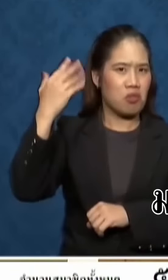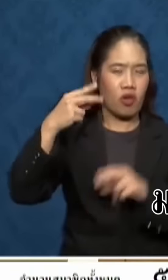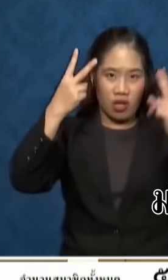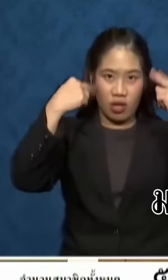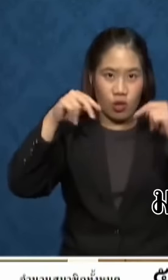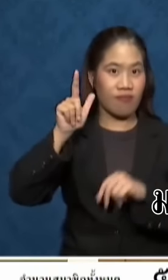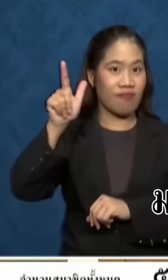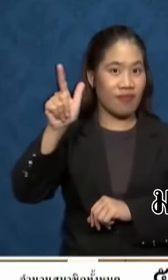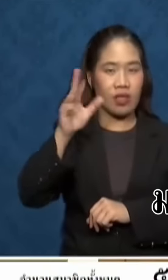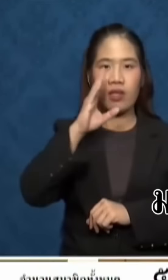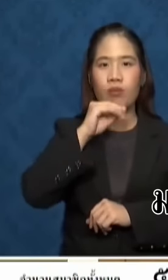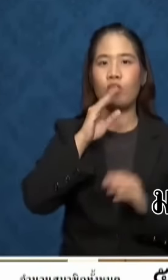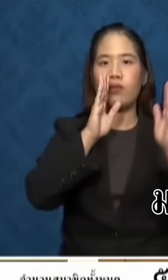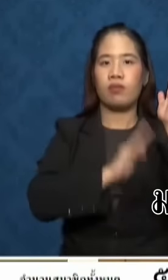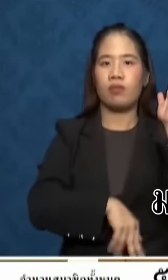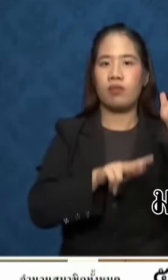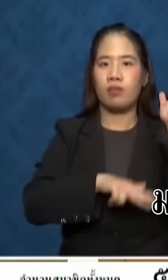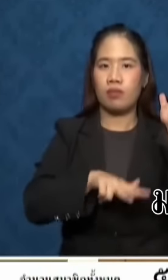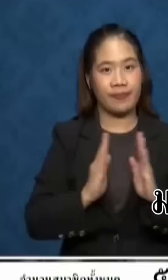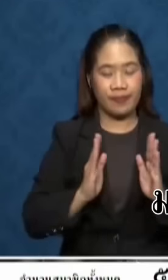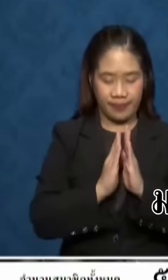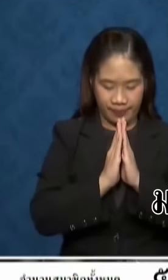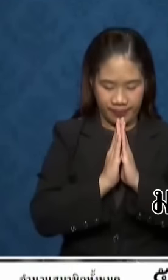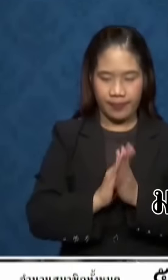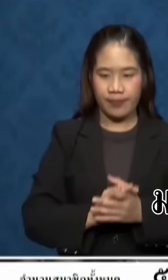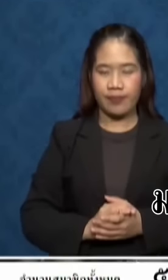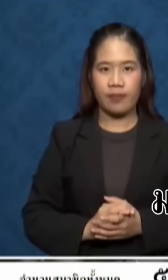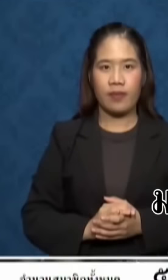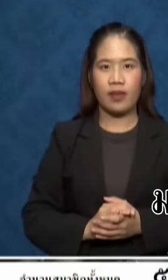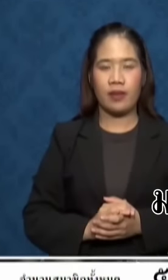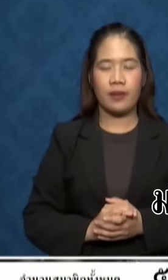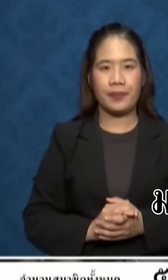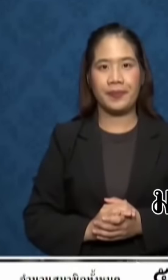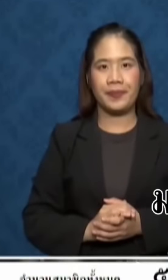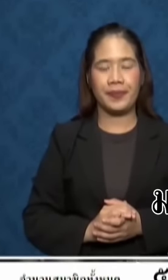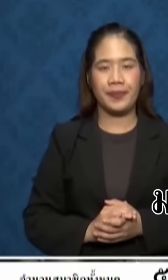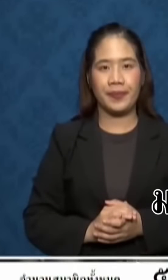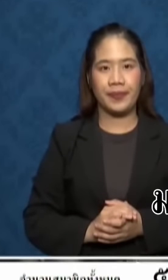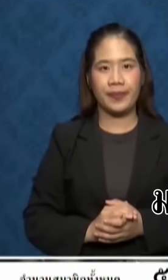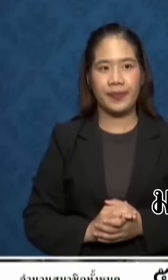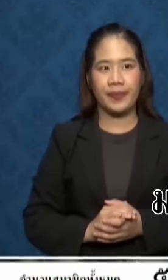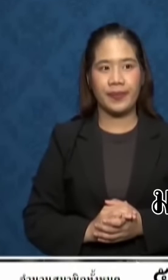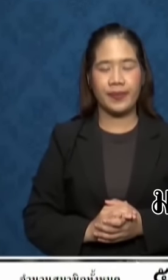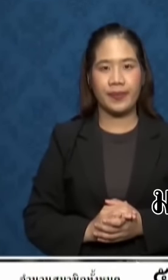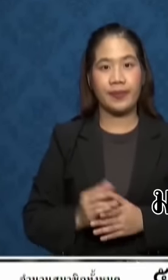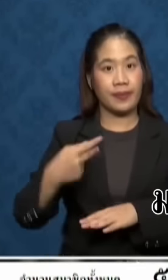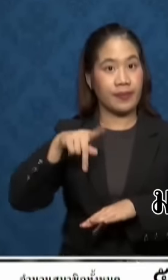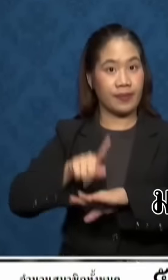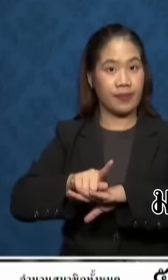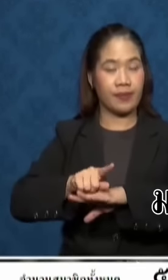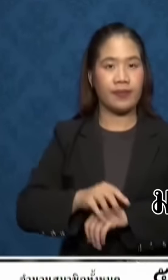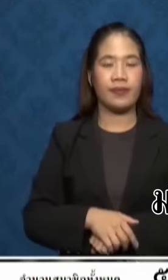วเราพูดถึปญหา 3 เจ้แภัใ้เี่ยเรองคามมนคงตรวเวลาต่ไปนะครับ ท่านทพระธาด